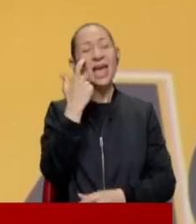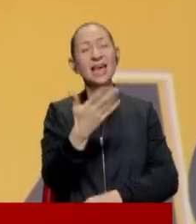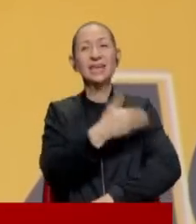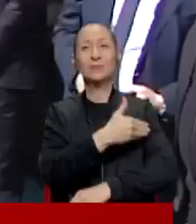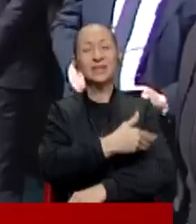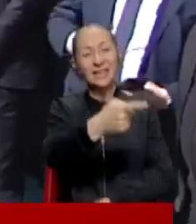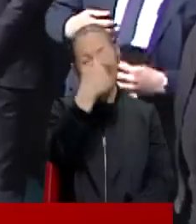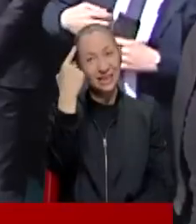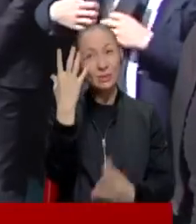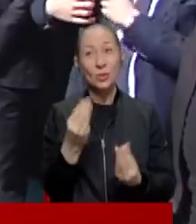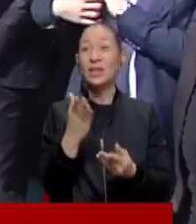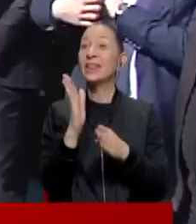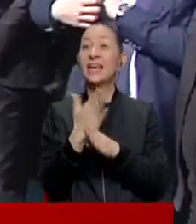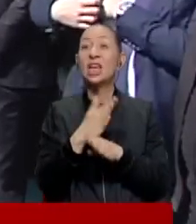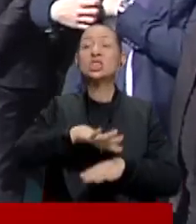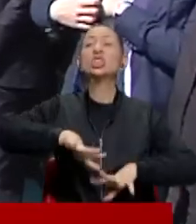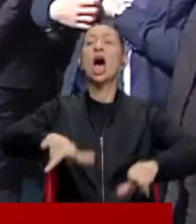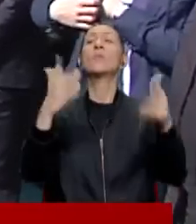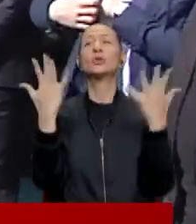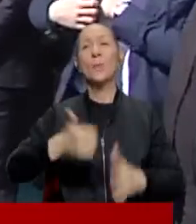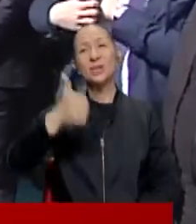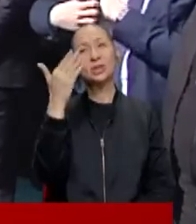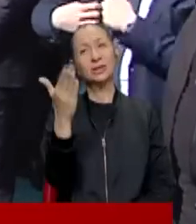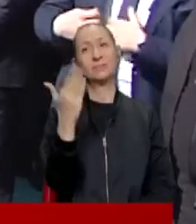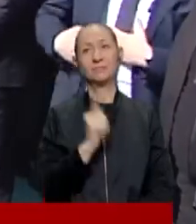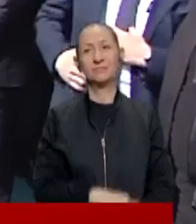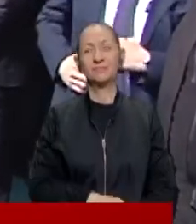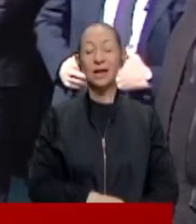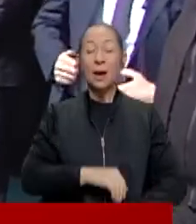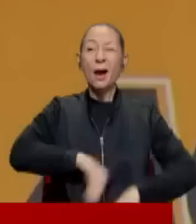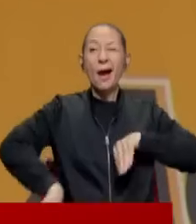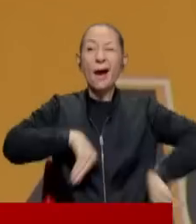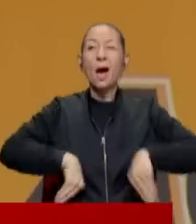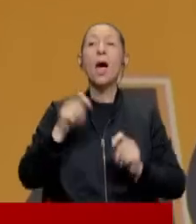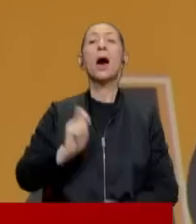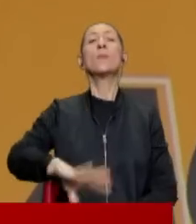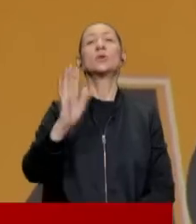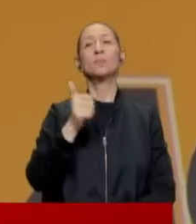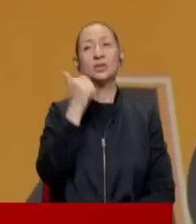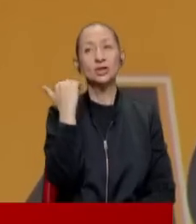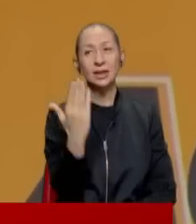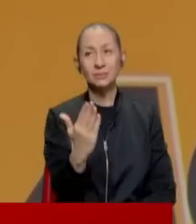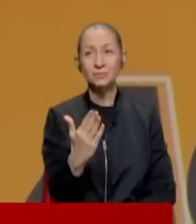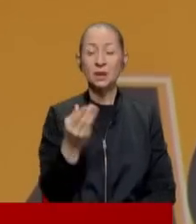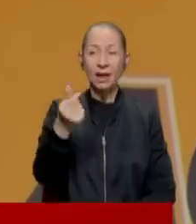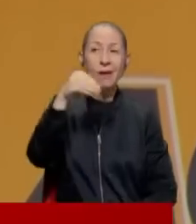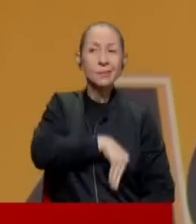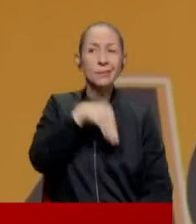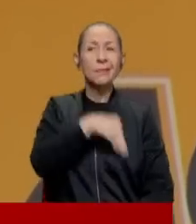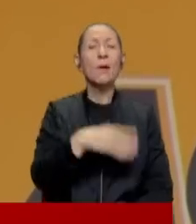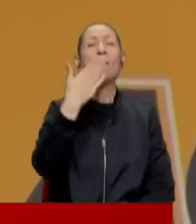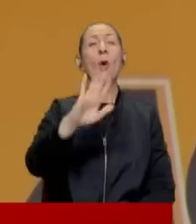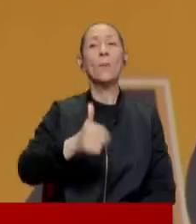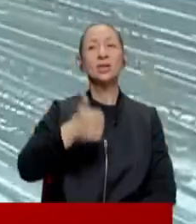sana nasip oldu Niye çalmıyorsun be Başkanım Hayır mı yiyorsun be Başkanım cebe atmıyorsun